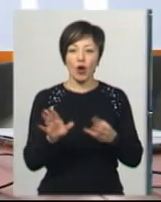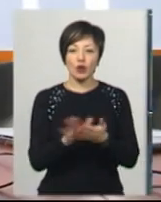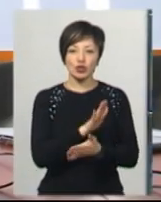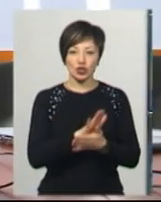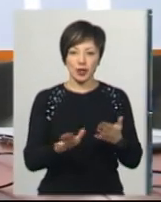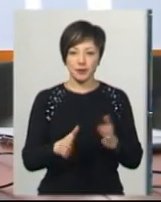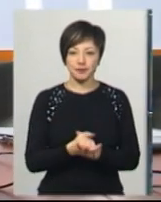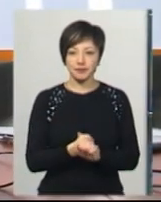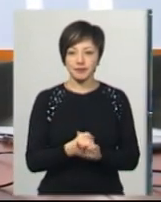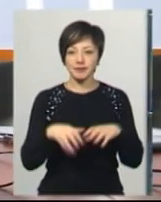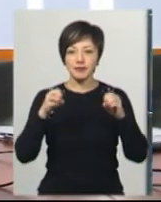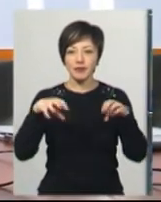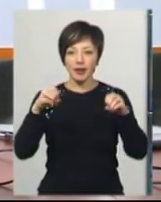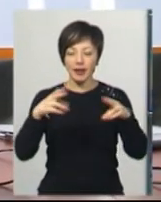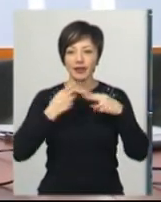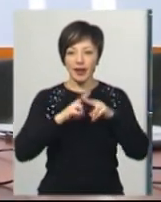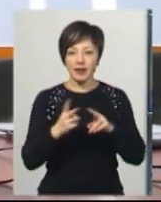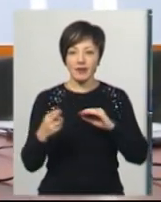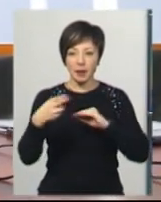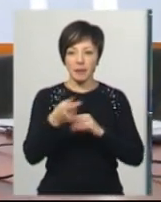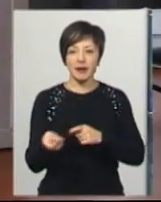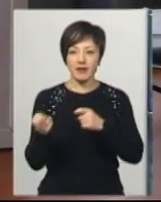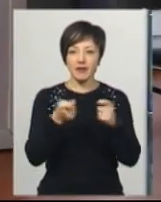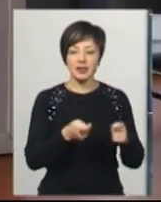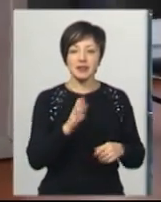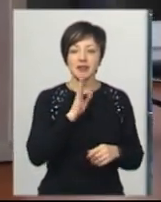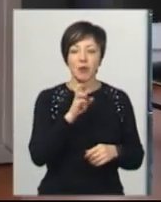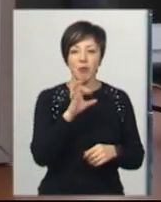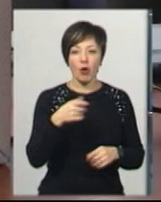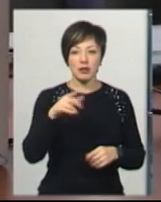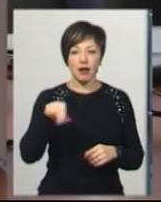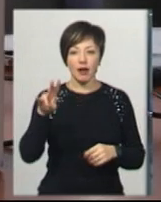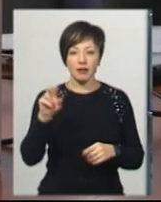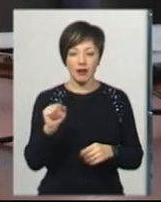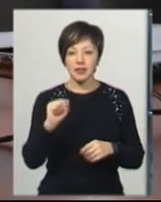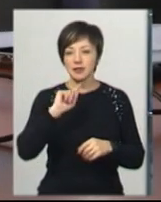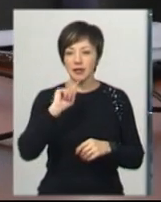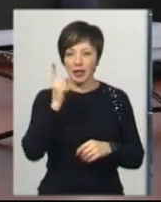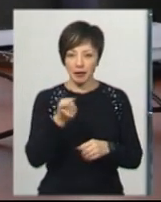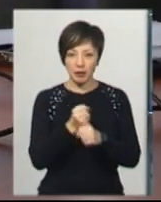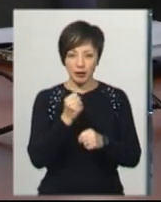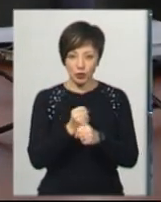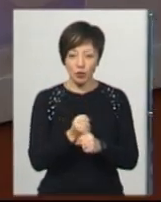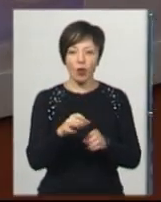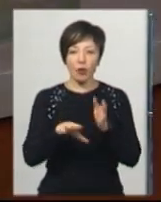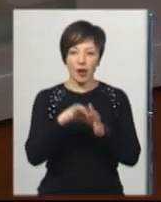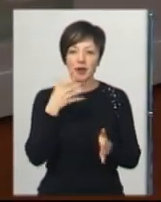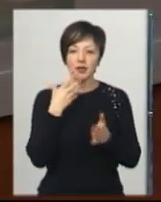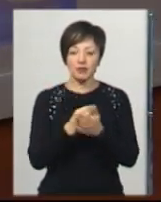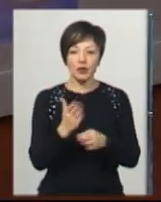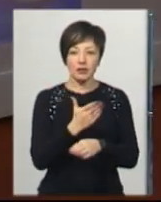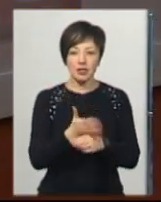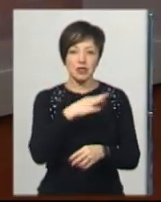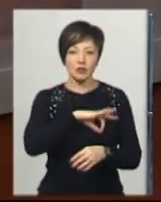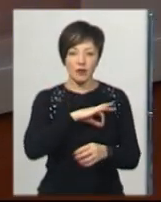очищає. Світильник у техніці витинанка привезла з Грицева Богдана Демчик. Дівчинка витинанки створює рік, тому й обрала її для свого виробу, застосувавши